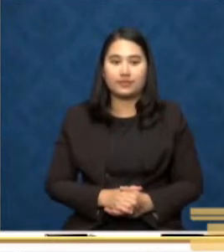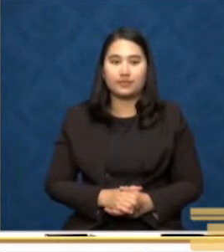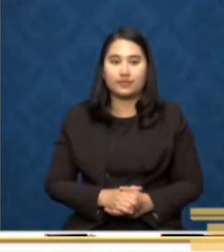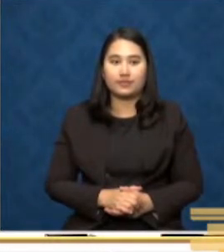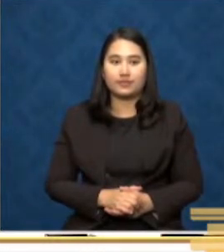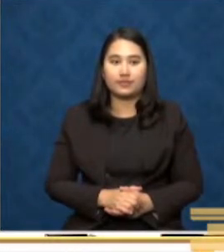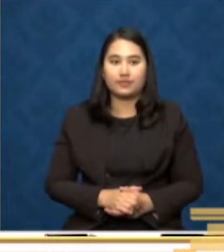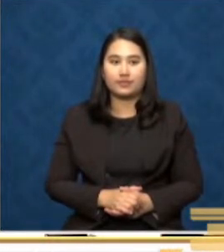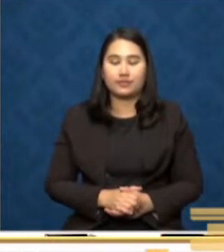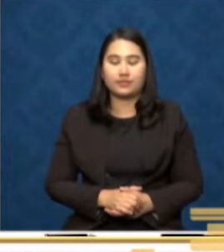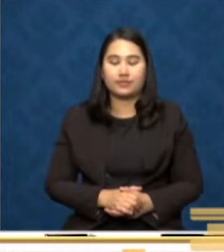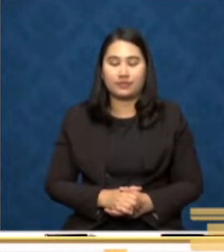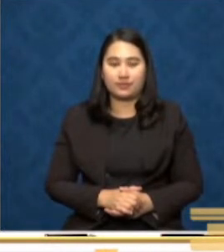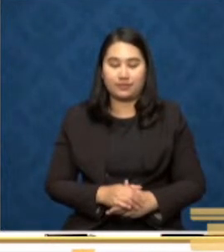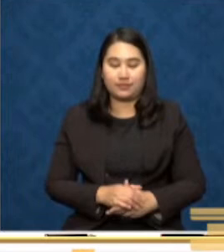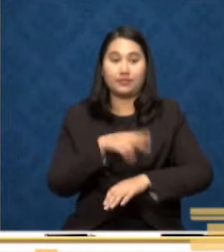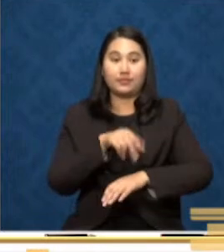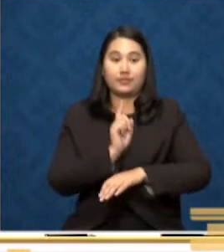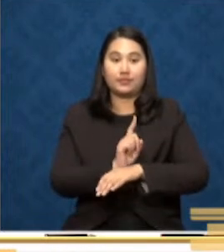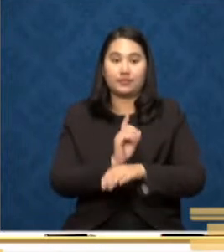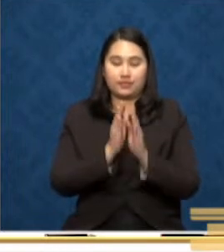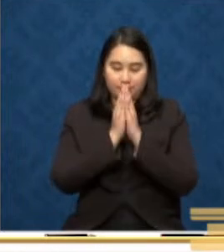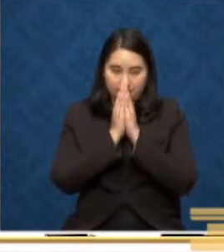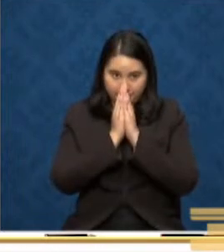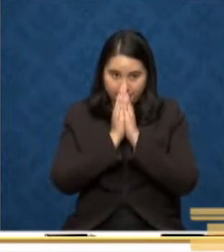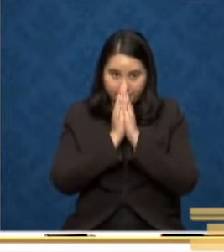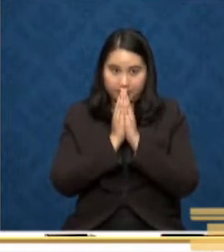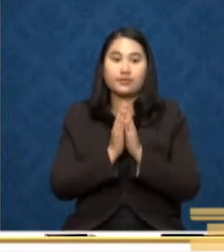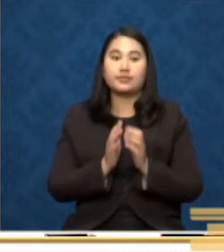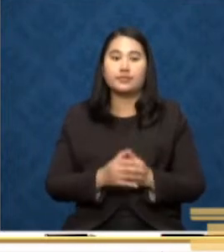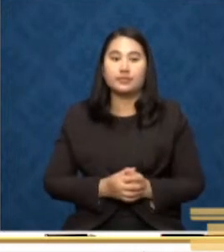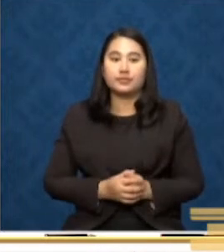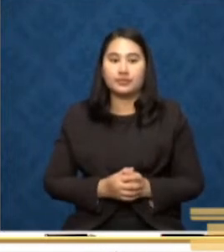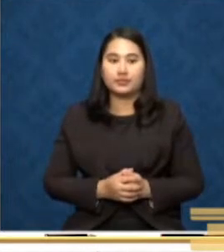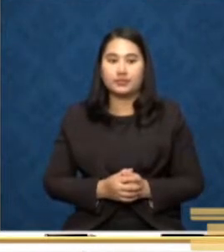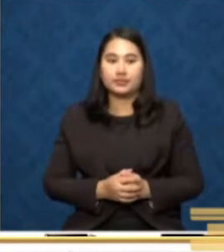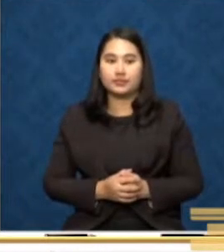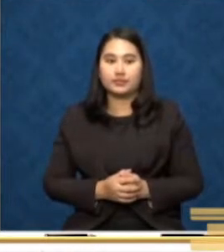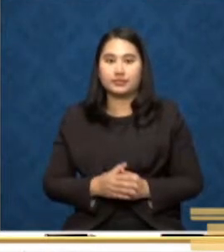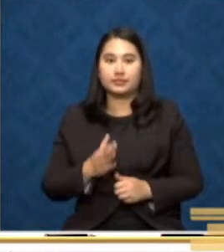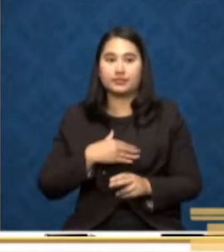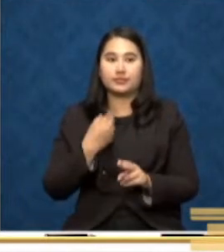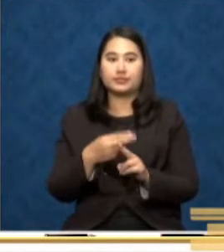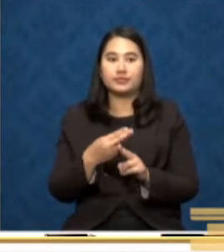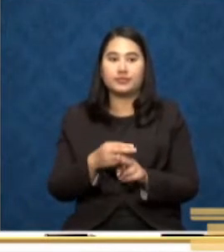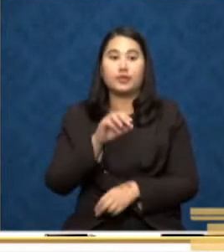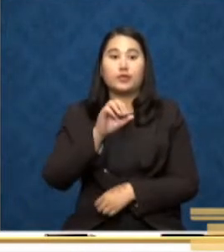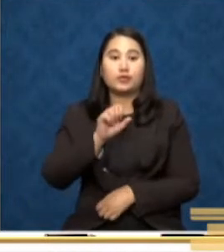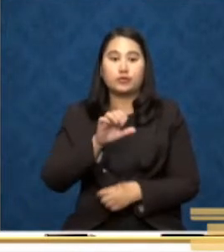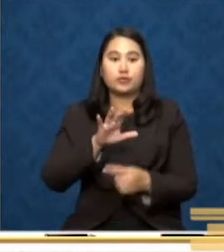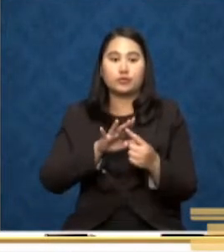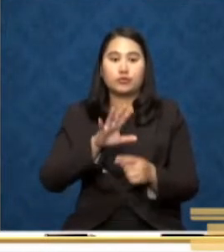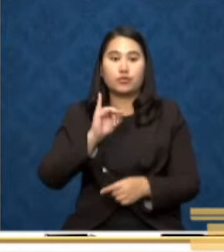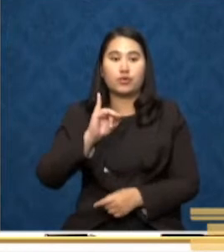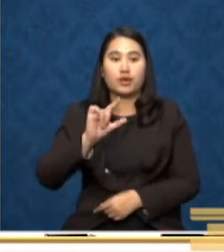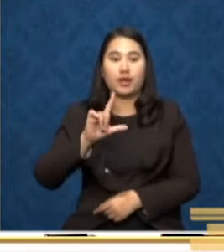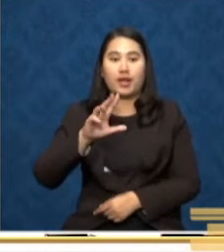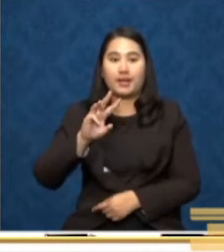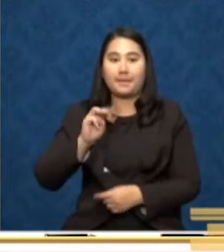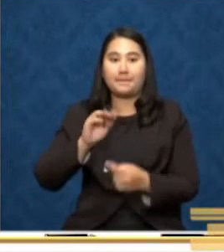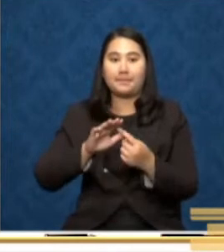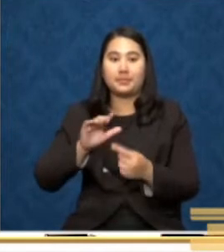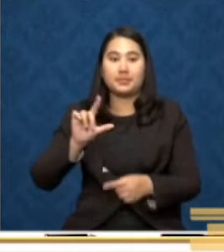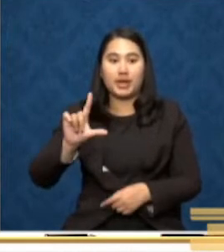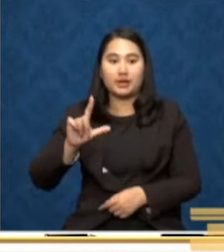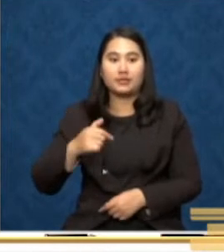กับเรียนท่านประธานสภาผู้แทนราษฎรที่เคารพผมสุไลมานบุญเนปิเนสมาชิก